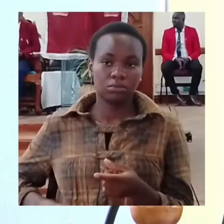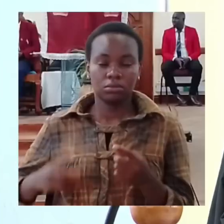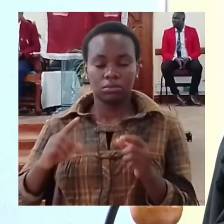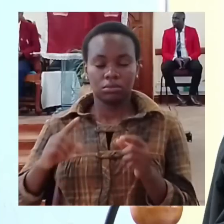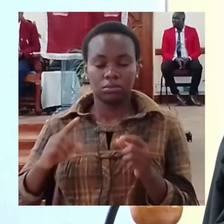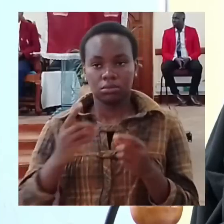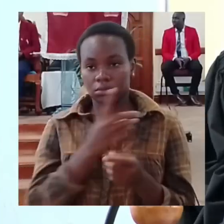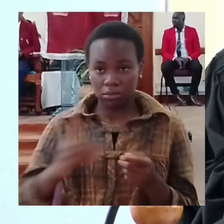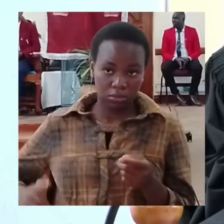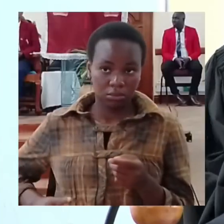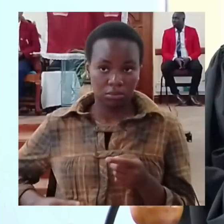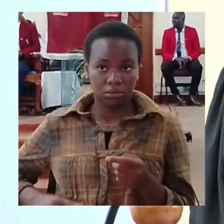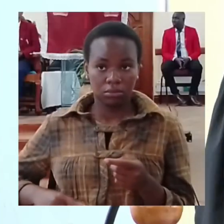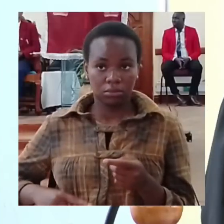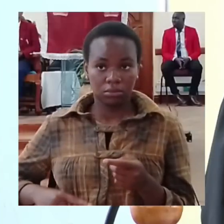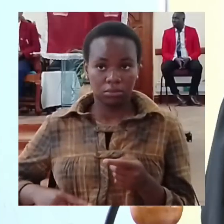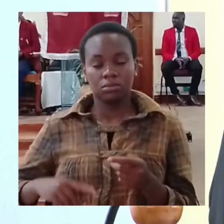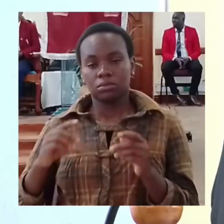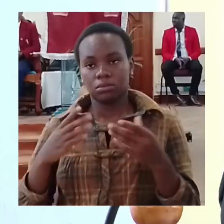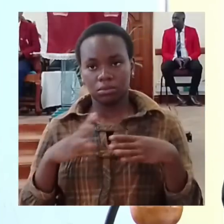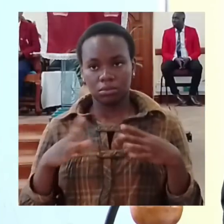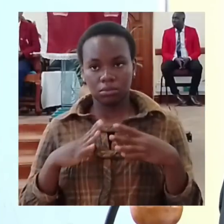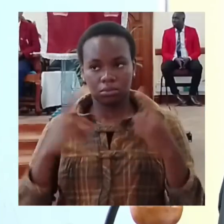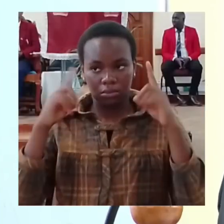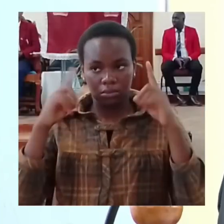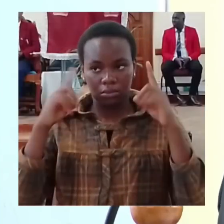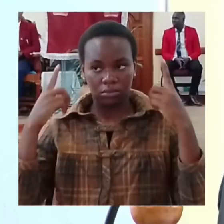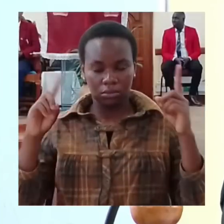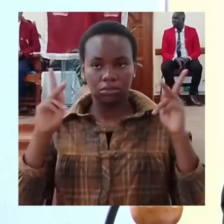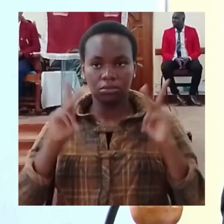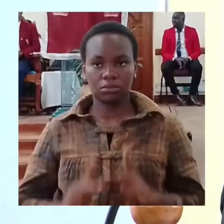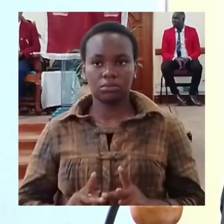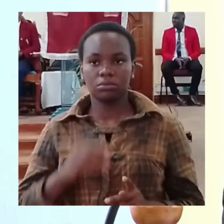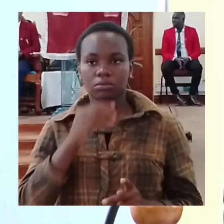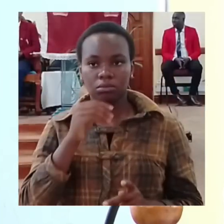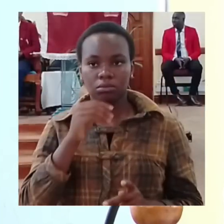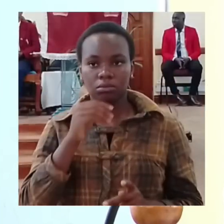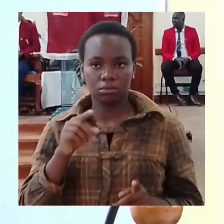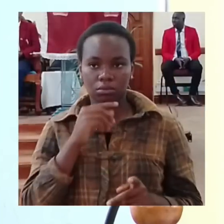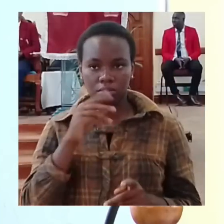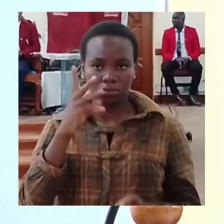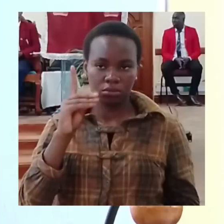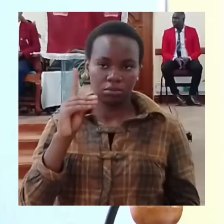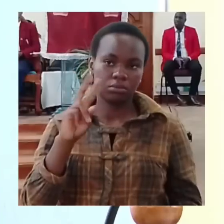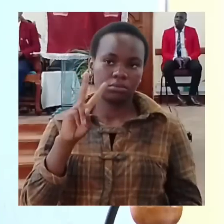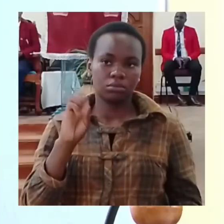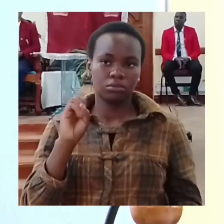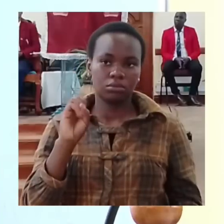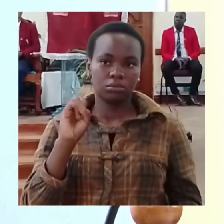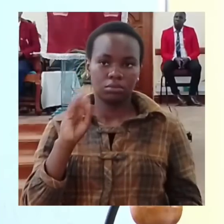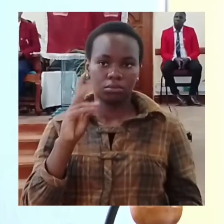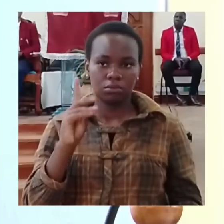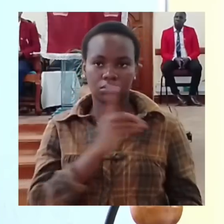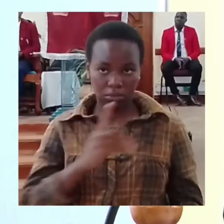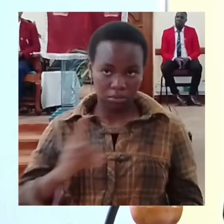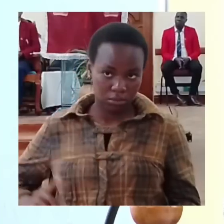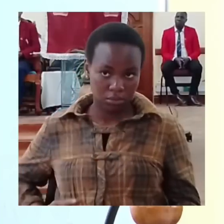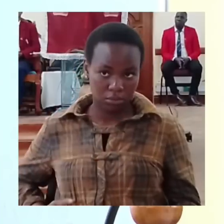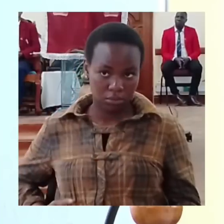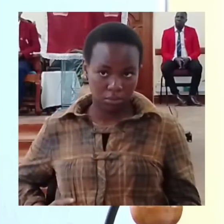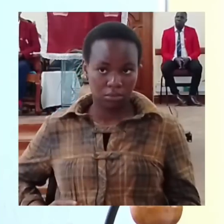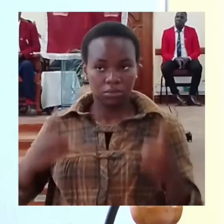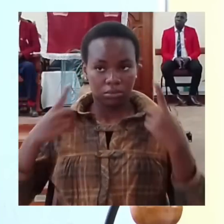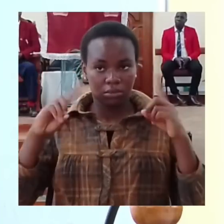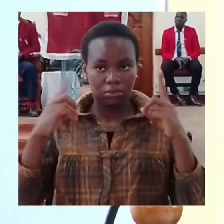successful. Aya, Daudi arĩ successful. Kahĩ gatoyo nĩ mũndũ. Mũtigua